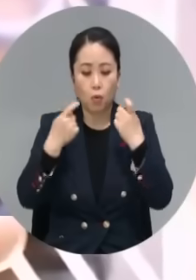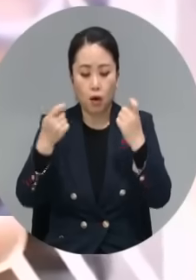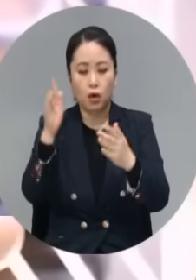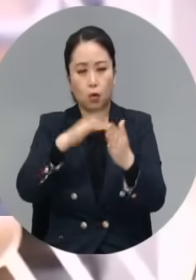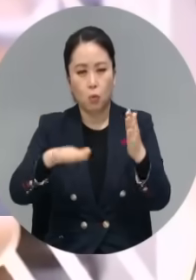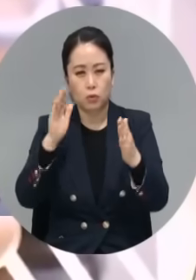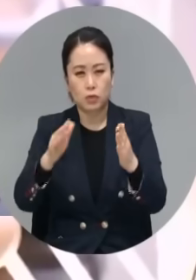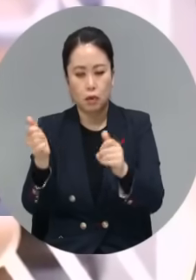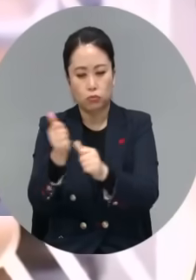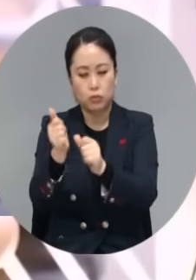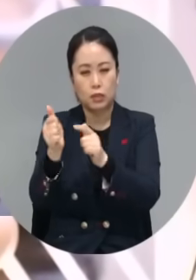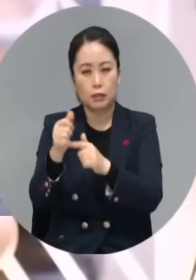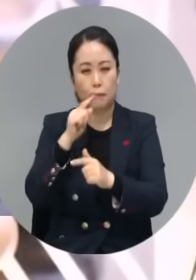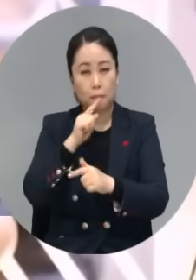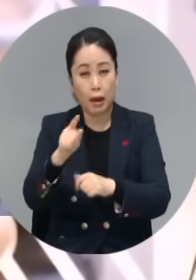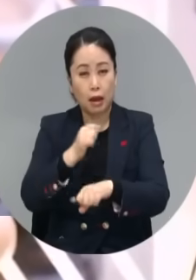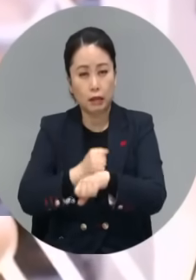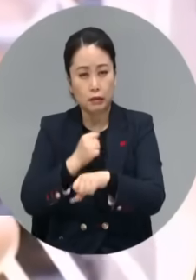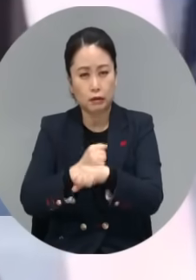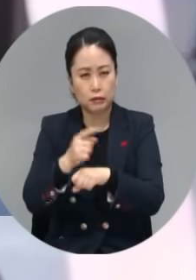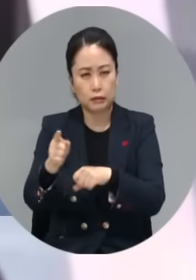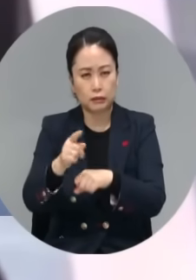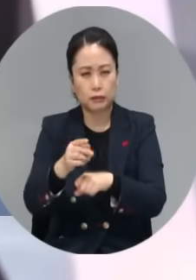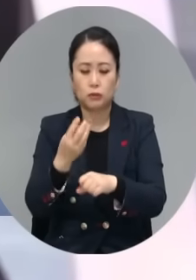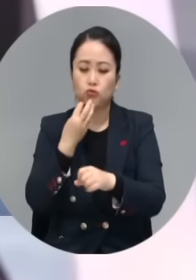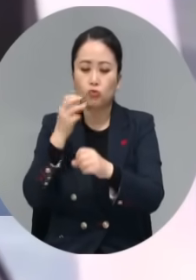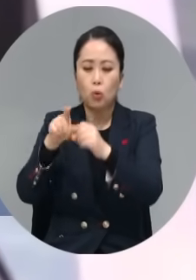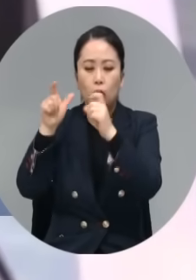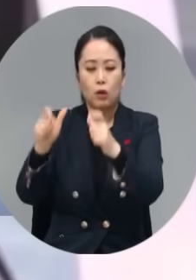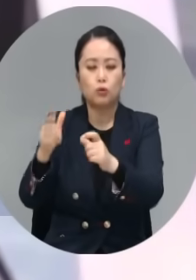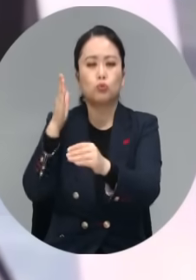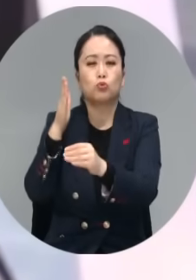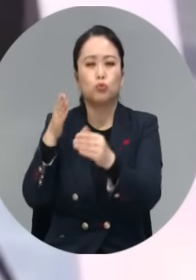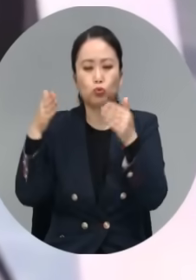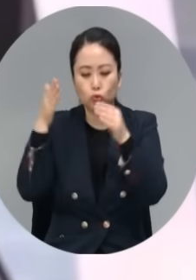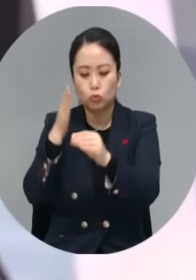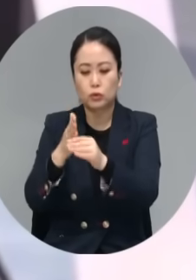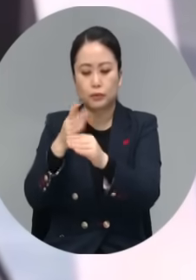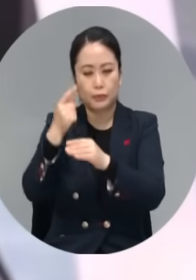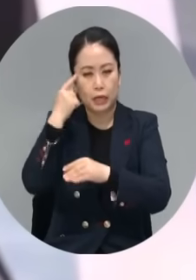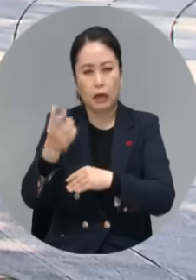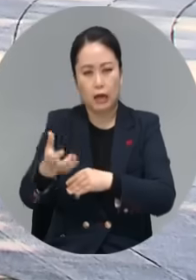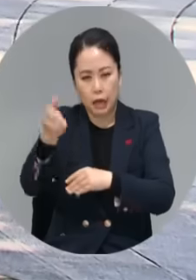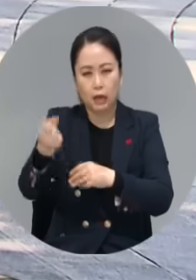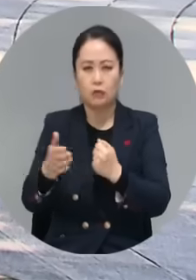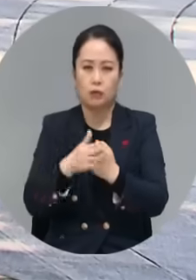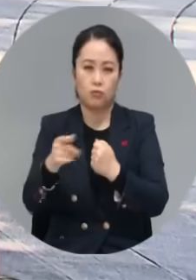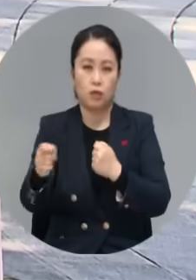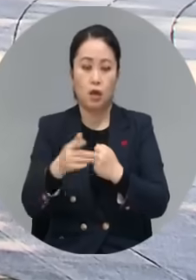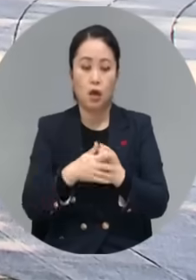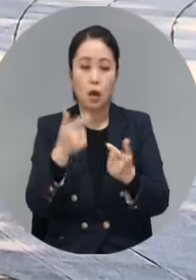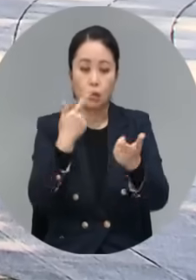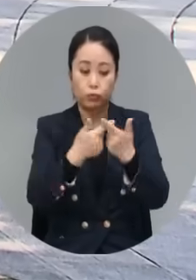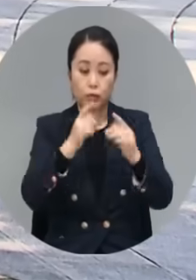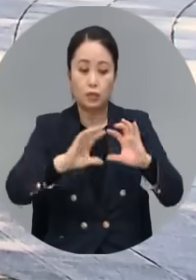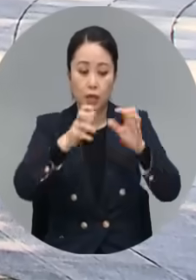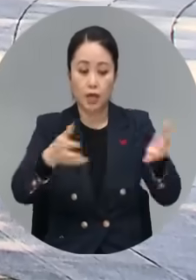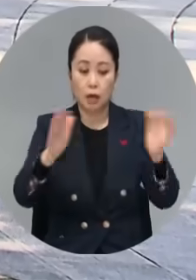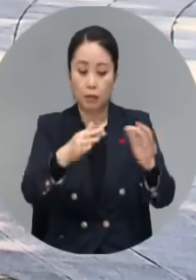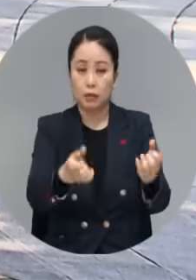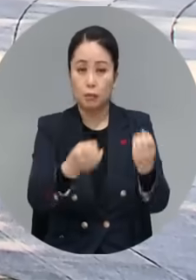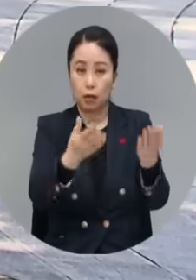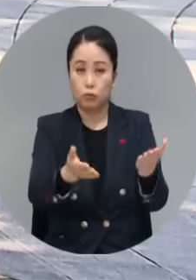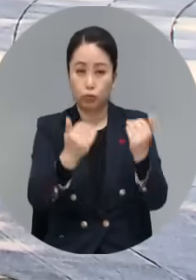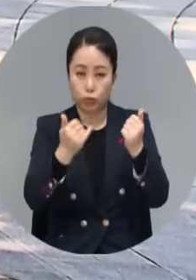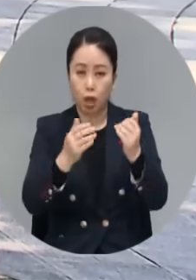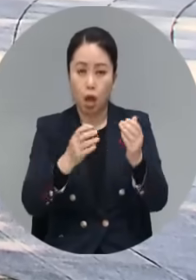것은 대단히 수도권 중심주의적인 사고에 잡혀있기 때문에 하필이면 부산 세계박람회 유치에 번 국가 차원에서 온